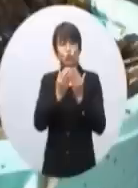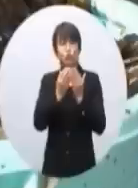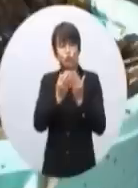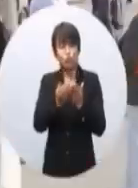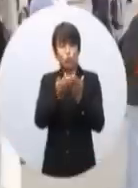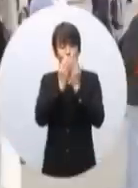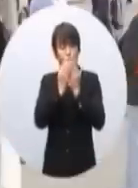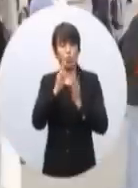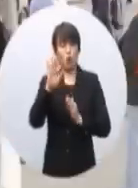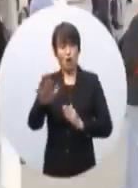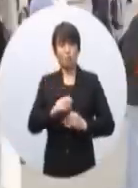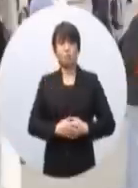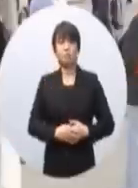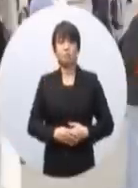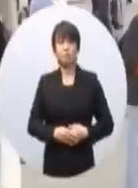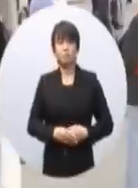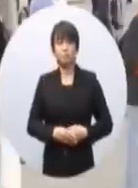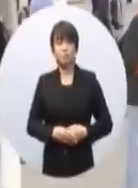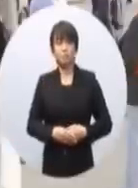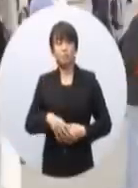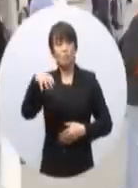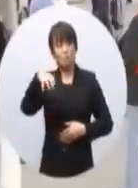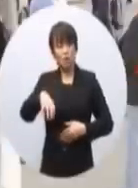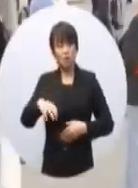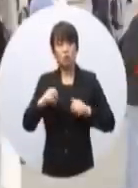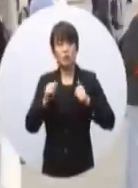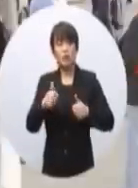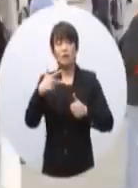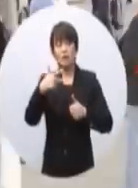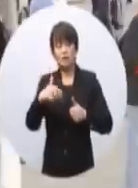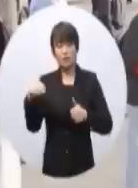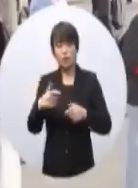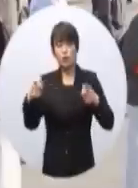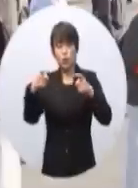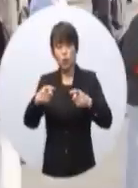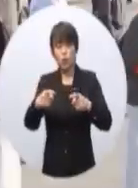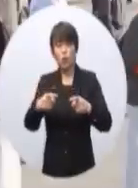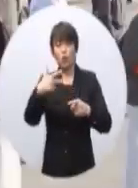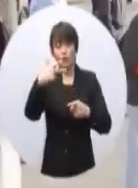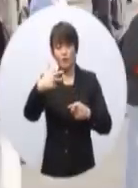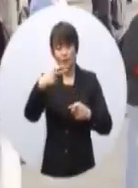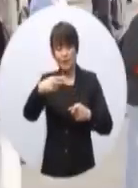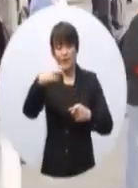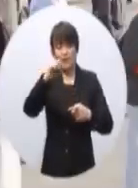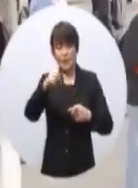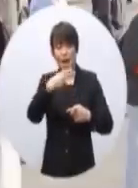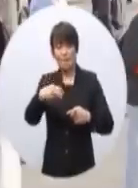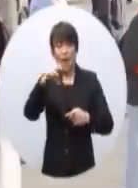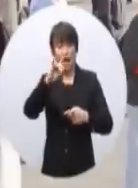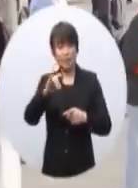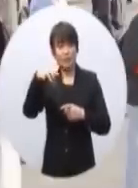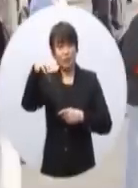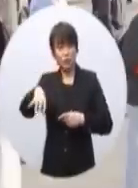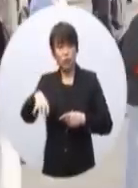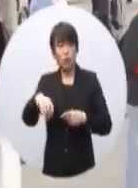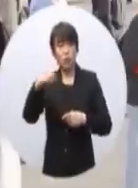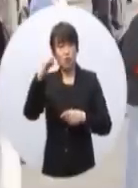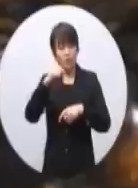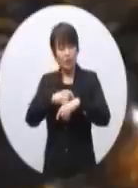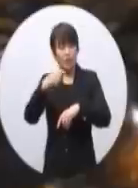。 場所は茅ヶ崎漁港三さばき所。 時間は朝9時